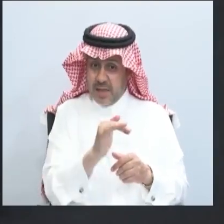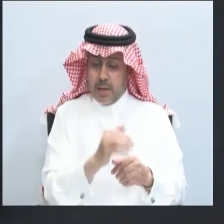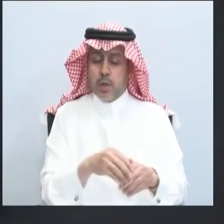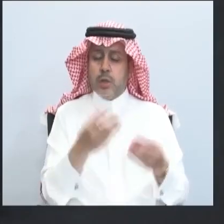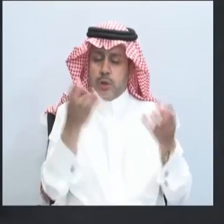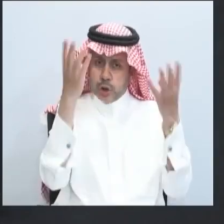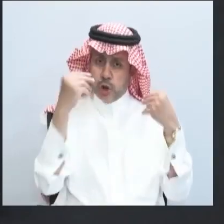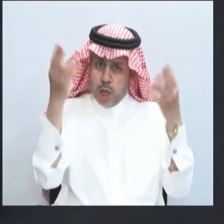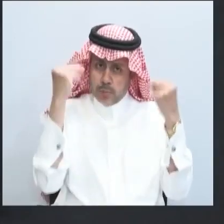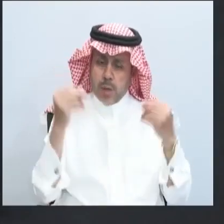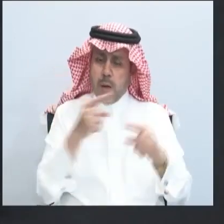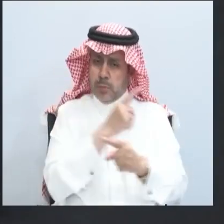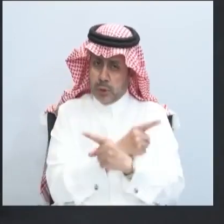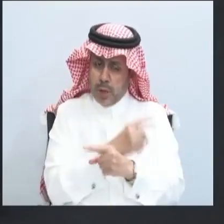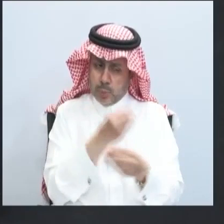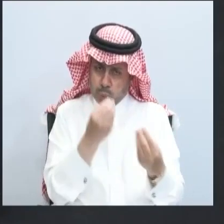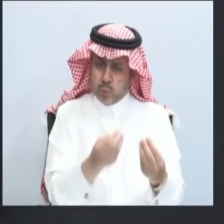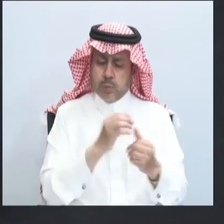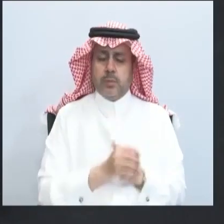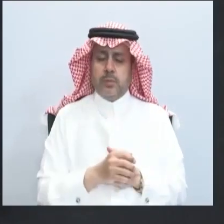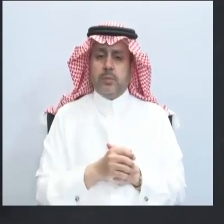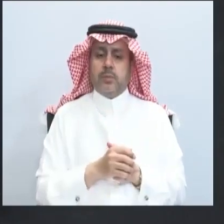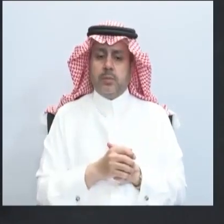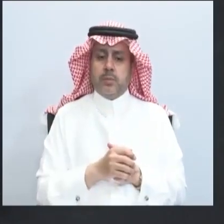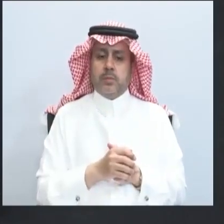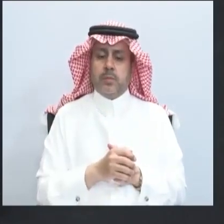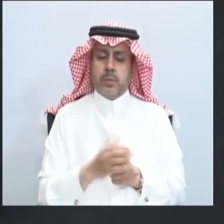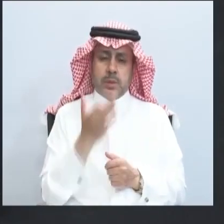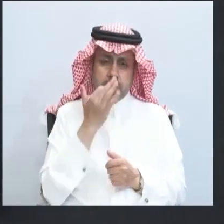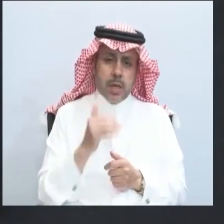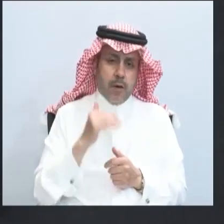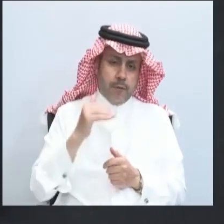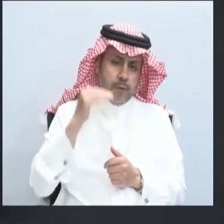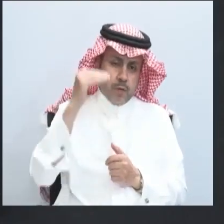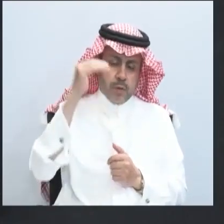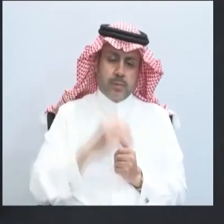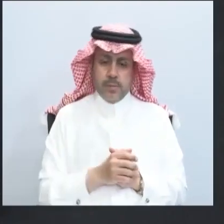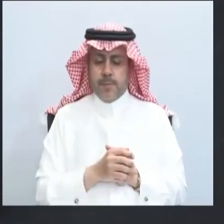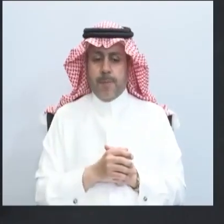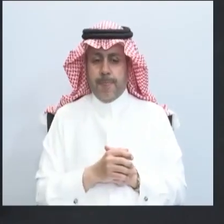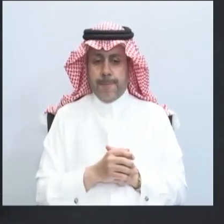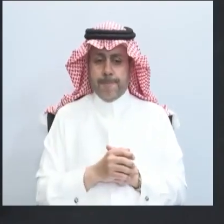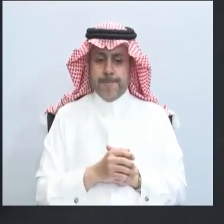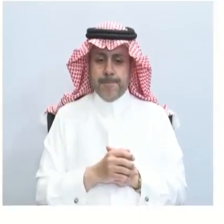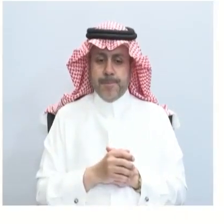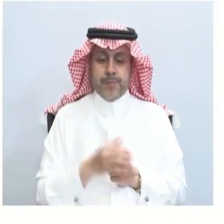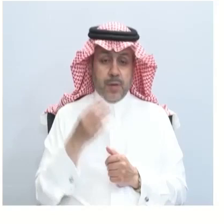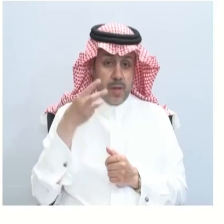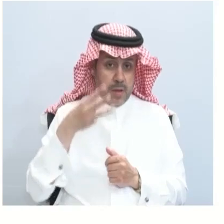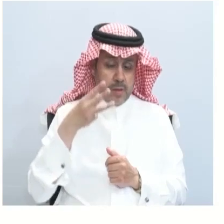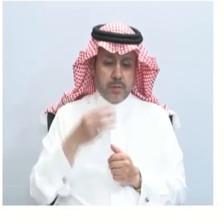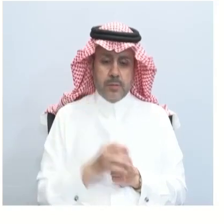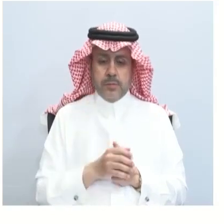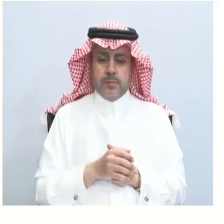جانب رفق وتدريج وامور سهله حتى يتقن ذلك امر كذلكم